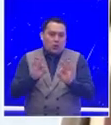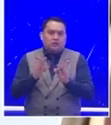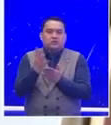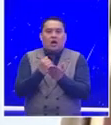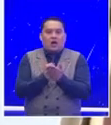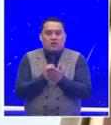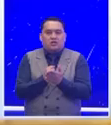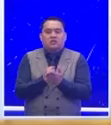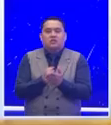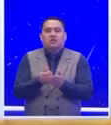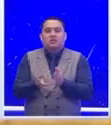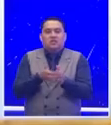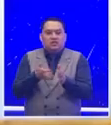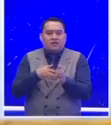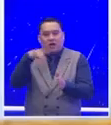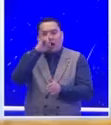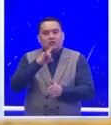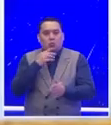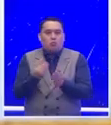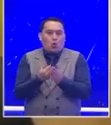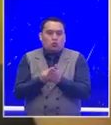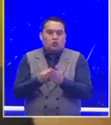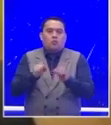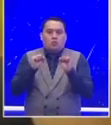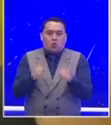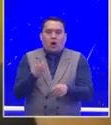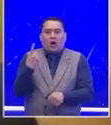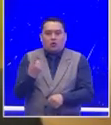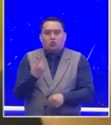сохранении действующих цен дефицит казахстанского бюджета может составить